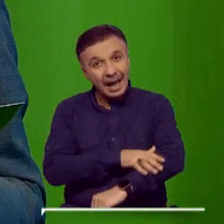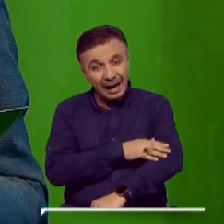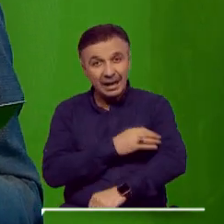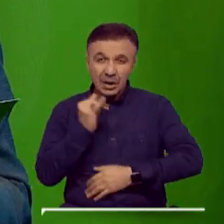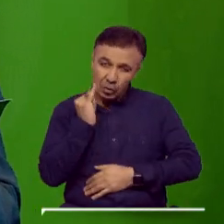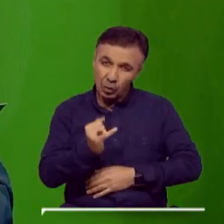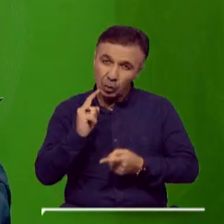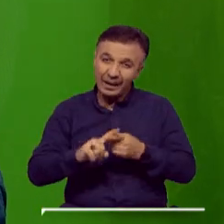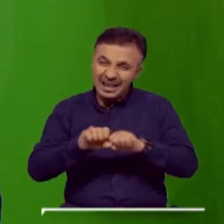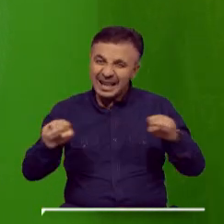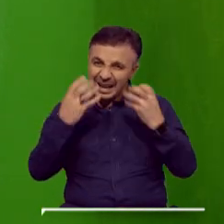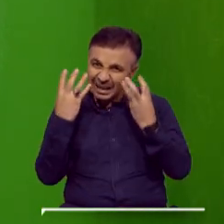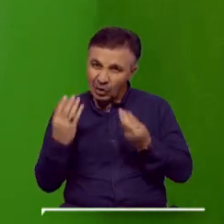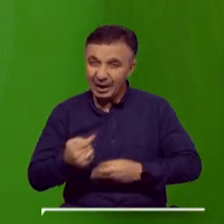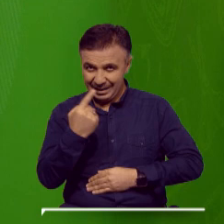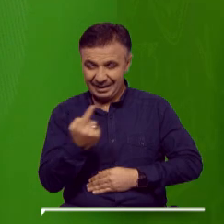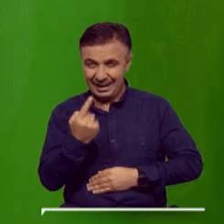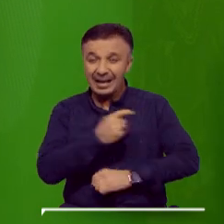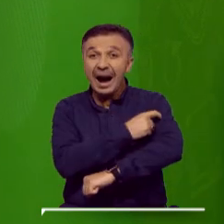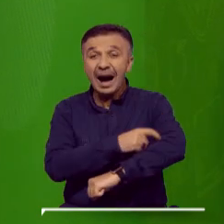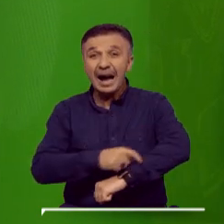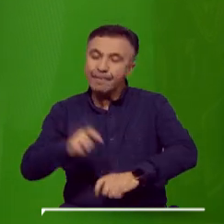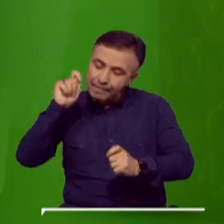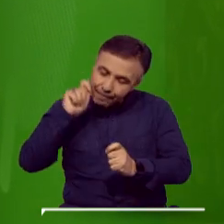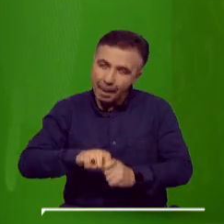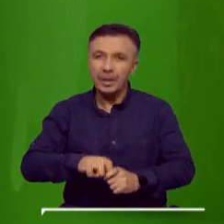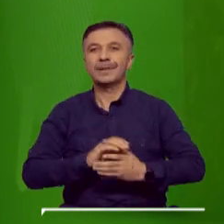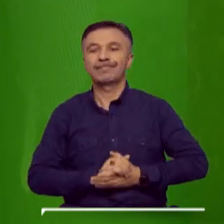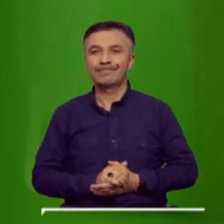ve zararlı olan şeyleri de haram kılmıştır.